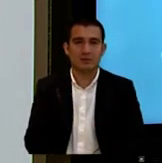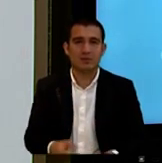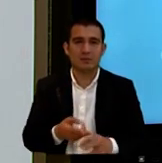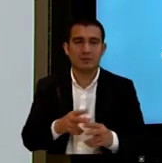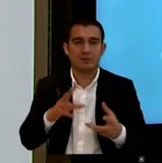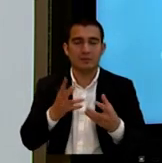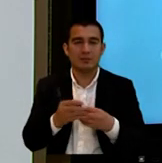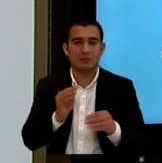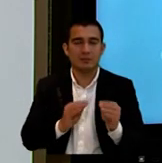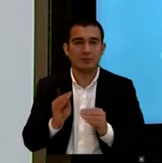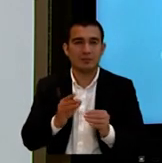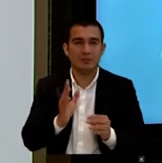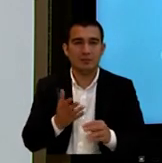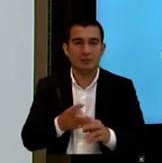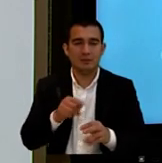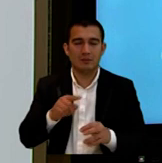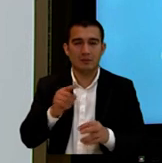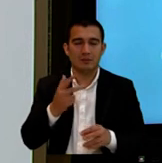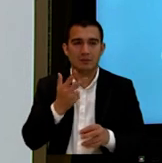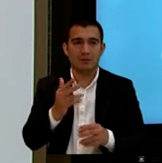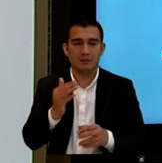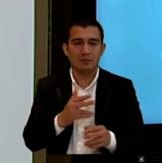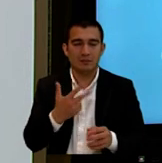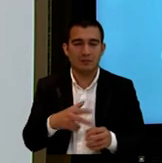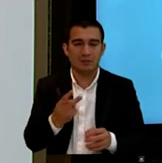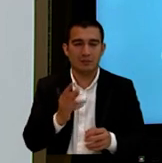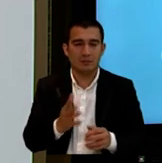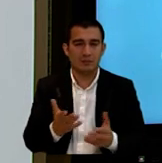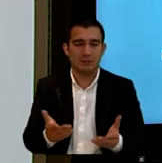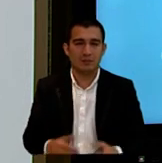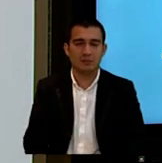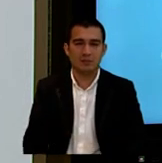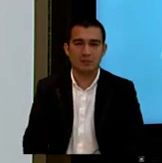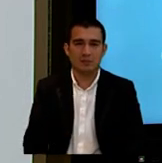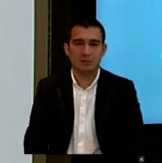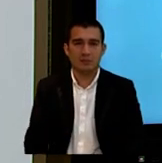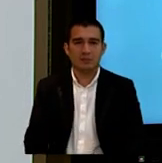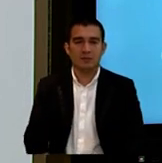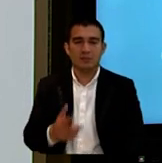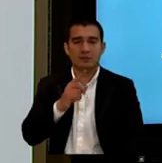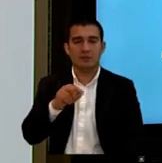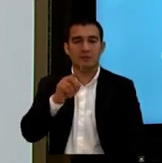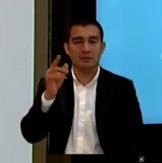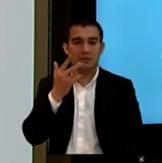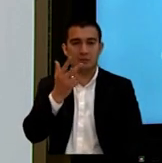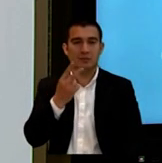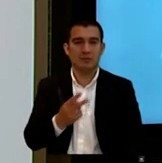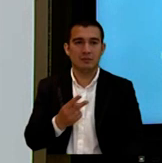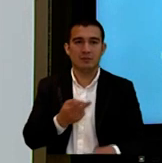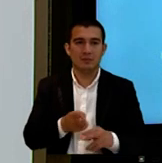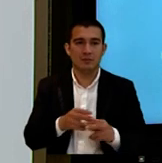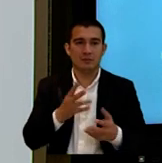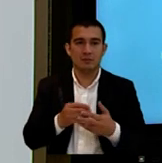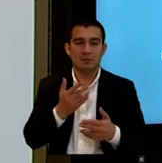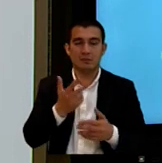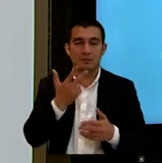Qiymatlarini qo'yib chiqqanimizda 16 ildiz ostida 3 taqsim 32 hosil bo'ladi. Ildiz ostida 3 taqsim 2, ya'ni 16 bilan